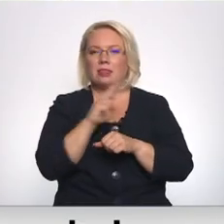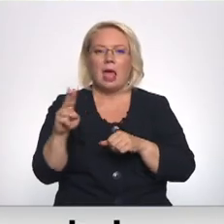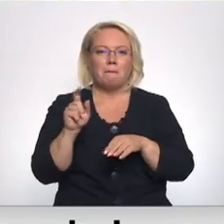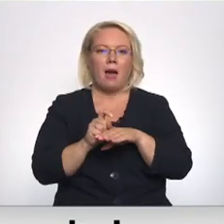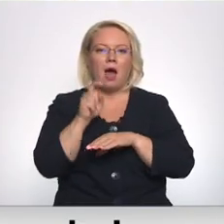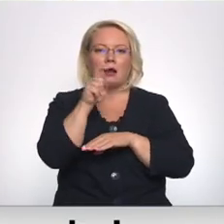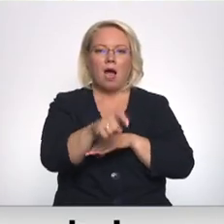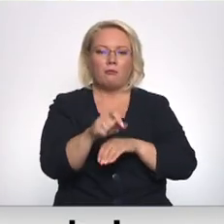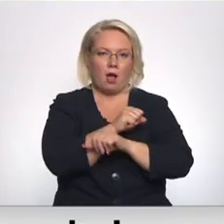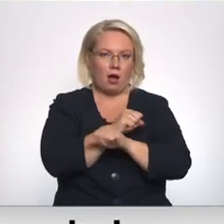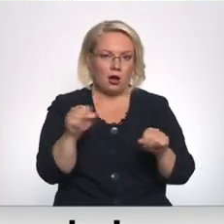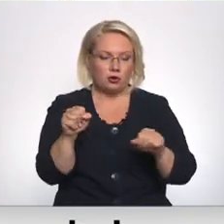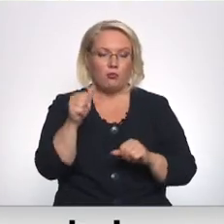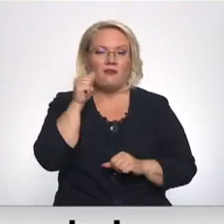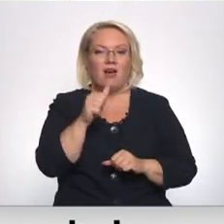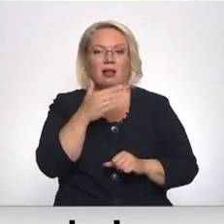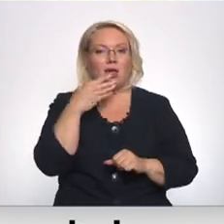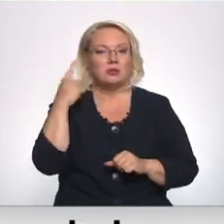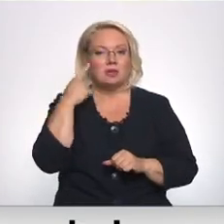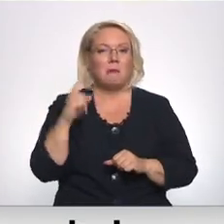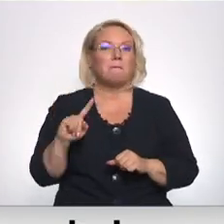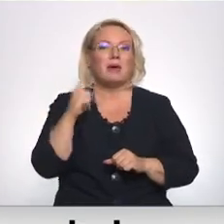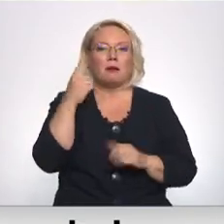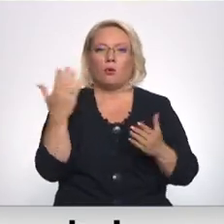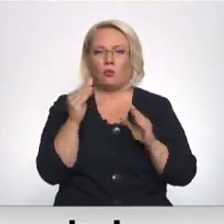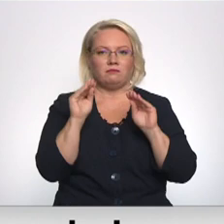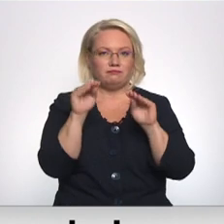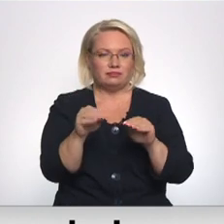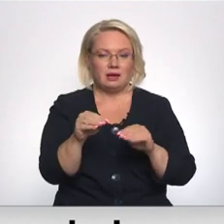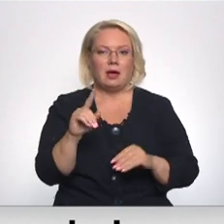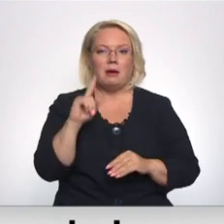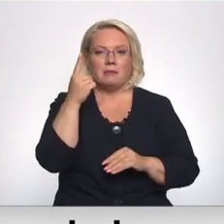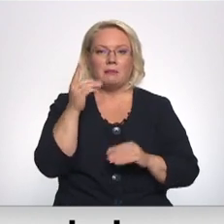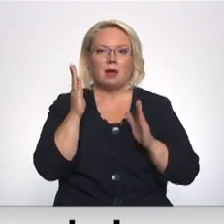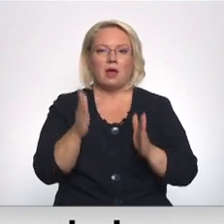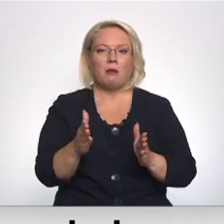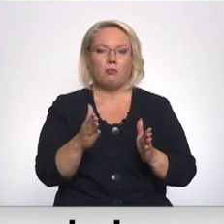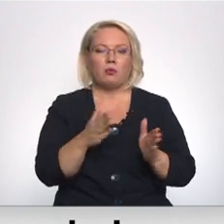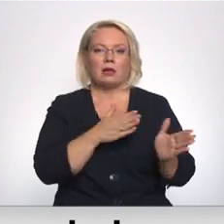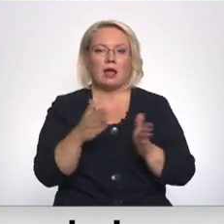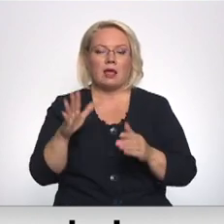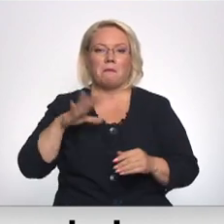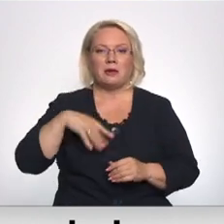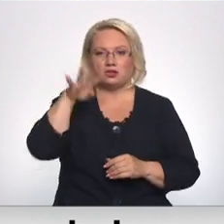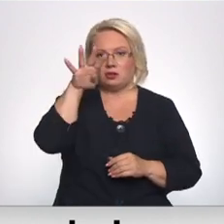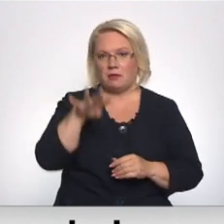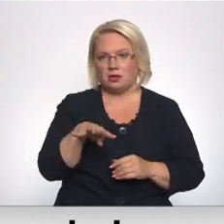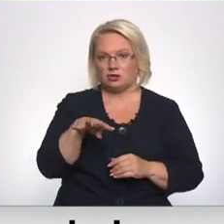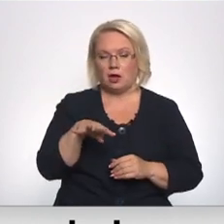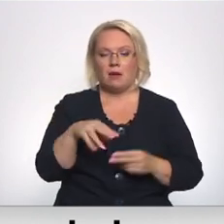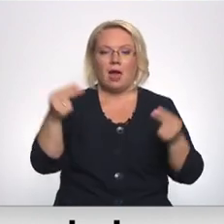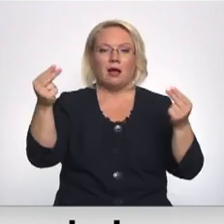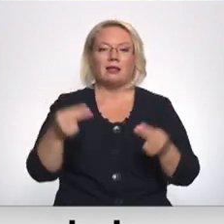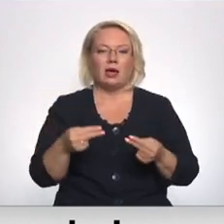maksimālo braukšanas ātrumu. Vēl nav zināms, kurš posms būs pirmais, bet pirmajam jābūt darba gatavībā jau pēc 4 mēnešiem. Līgumcena